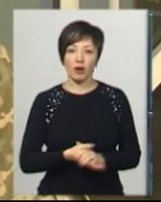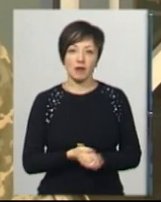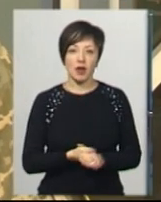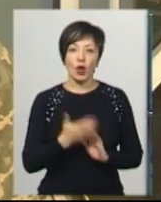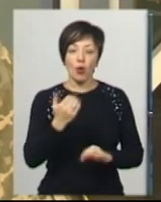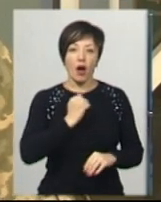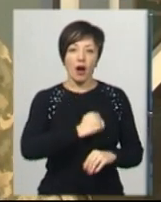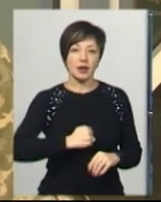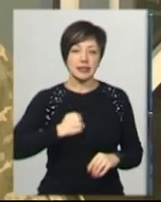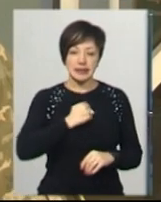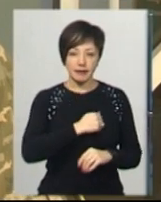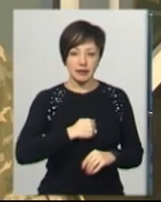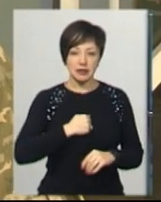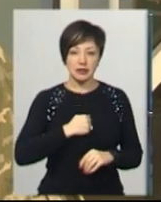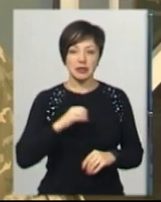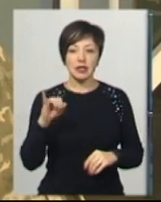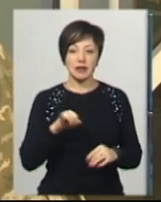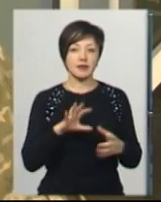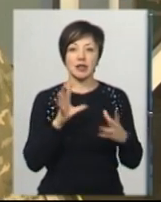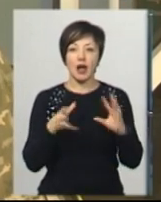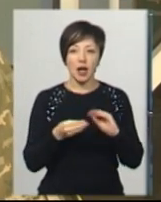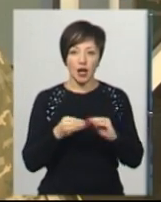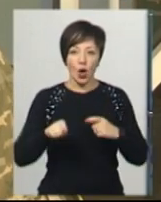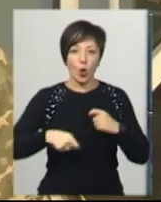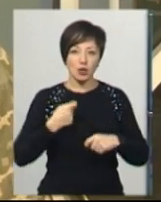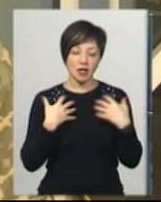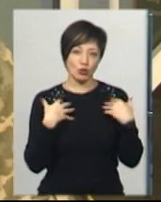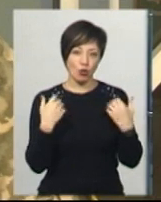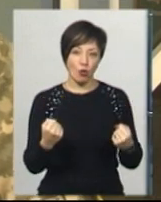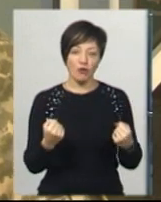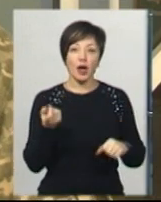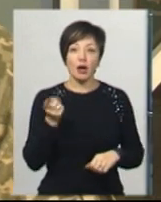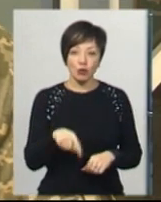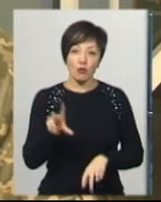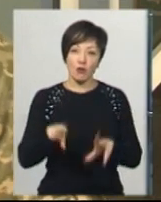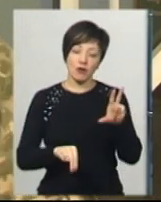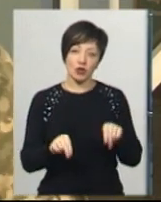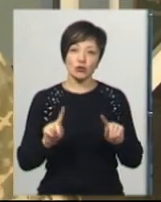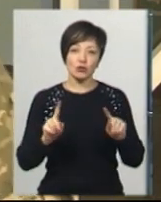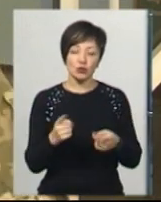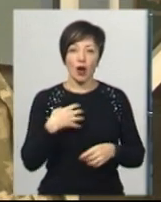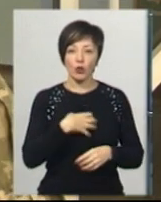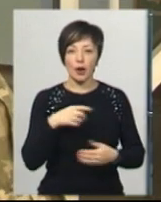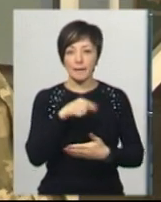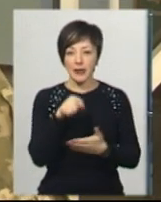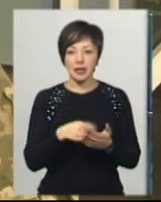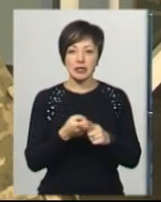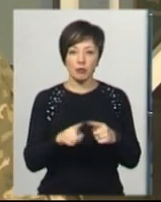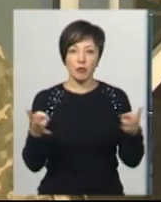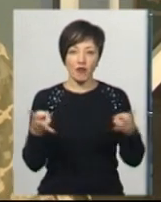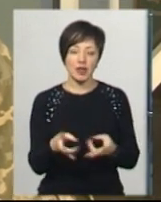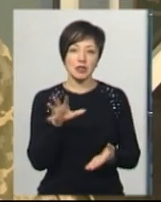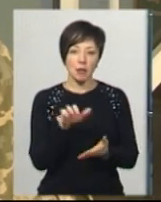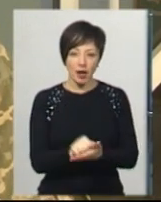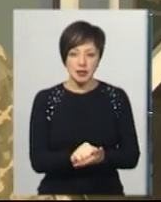Його агресивність, ну і взагалі розлад його здоров'я. Тому я вважаю, що це дуже актуальне питання і цим повинні займатися.